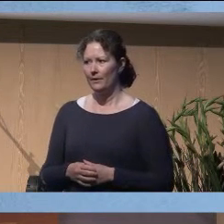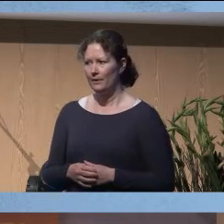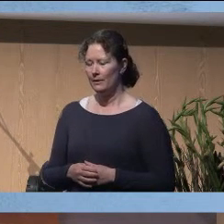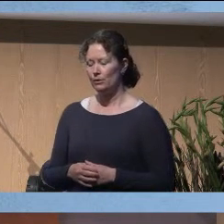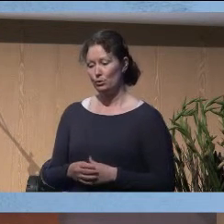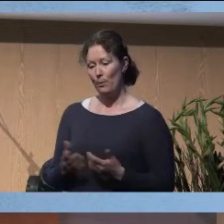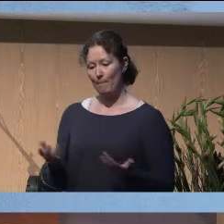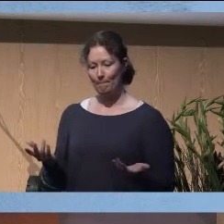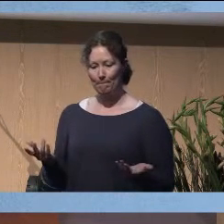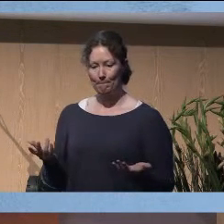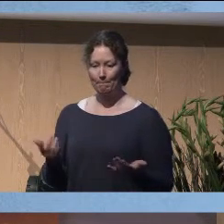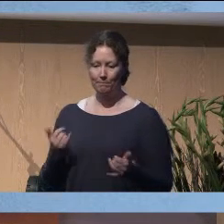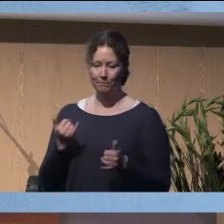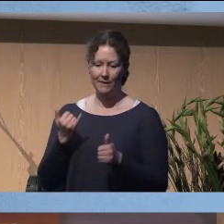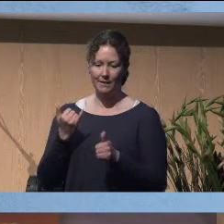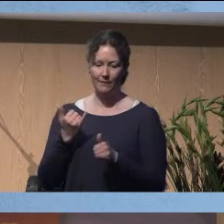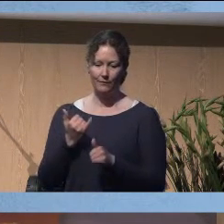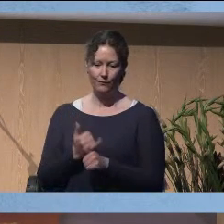Så,